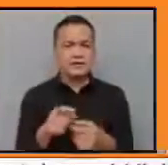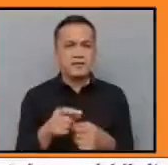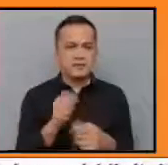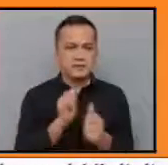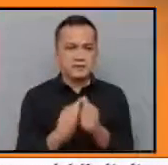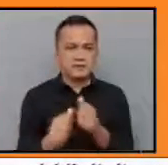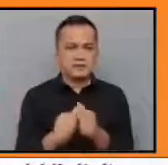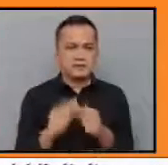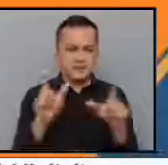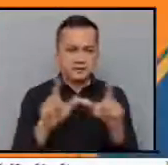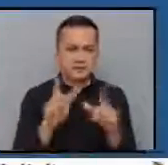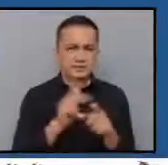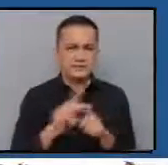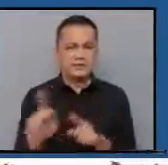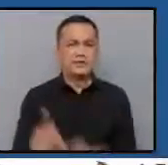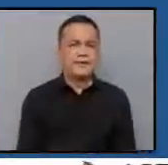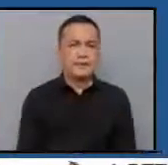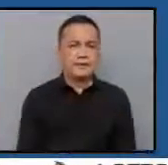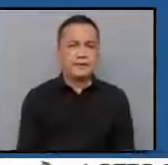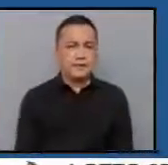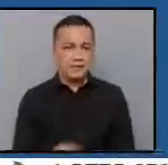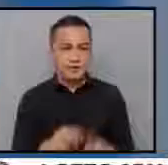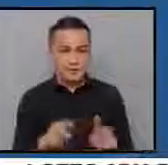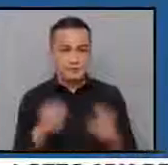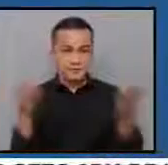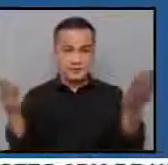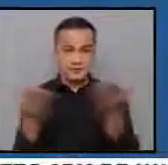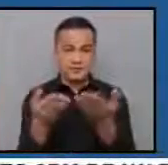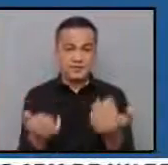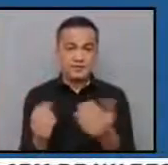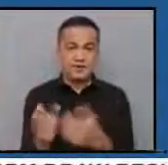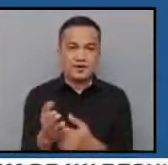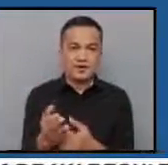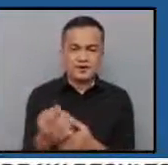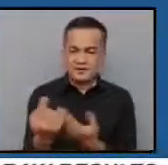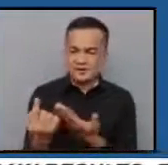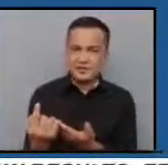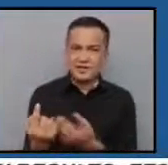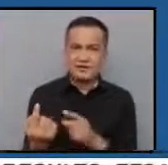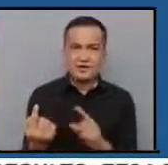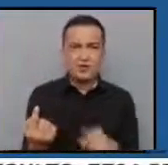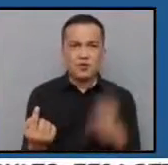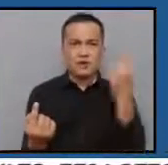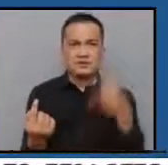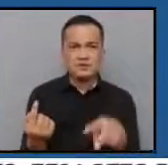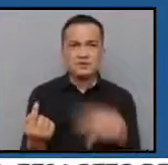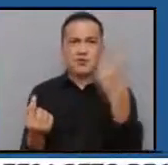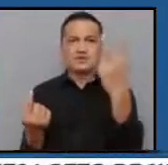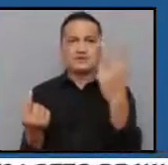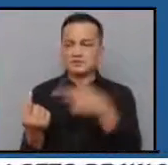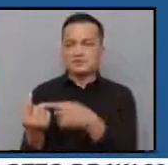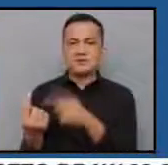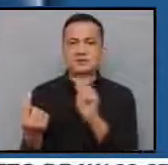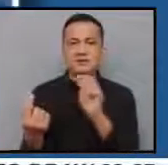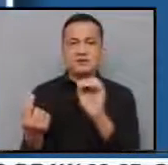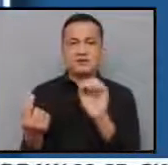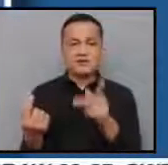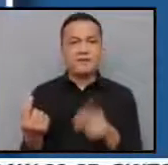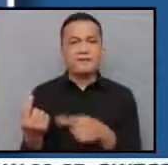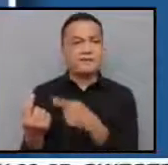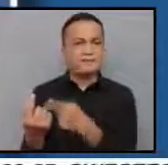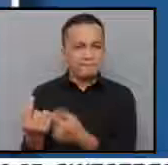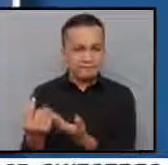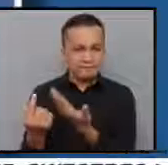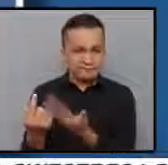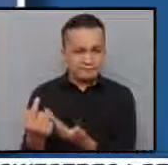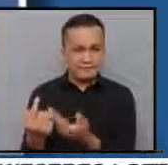professional. Pero ang makikilala natin ngayong umaga, aba, not just once but twice lang naman naging top notcher. Mga